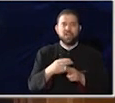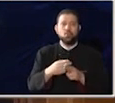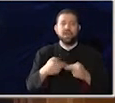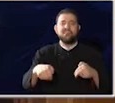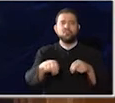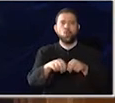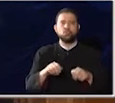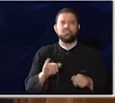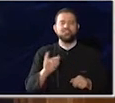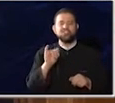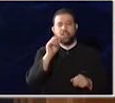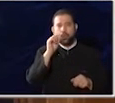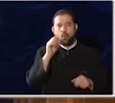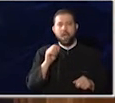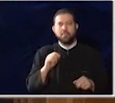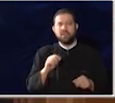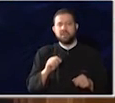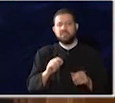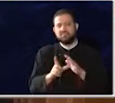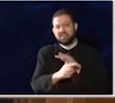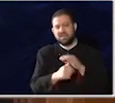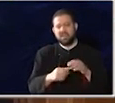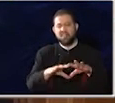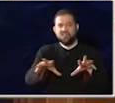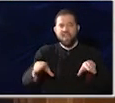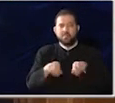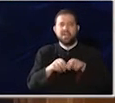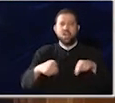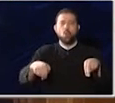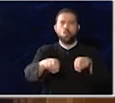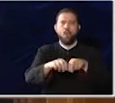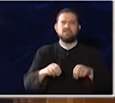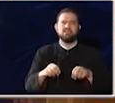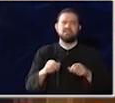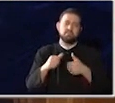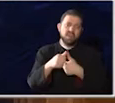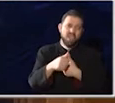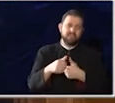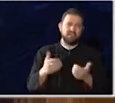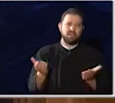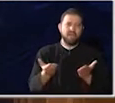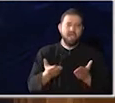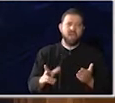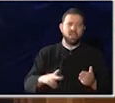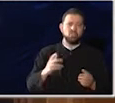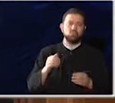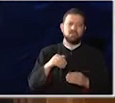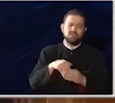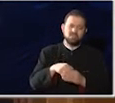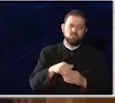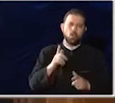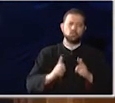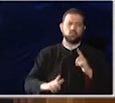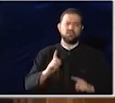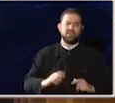bolnavii noștri, la cei din familiile noastre, dintre cunoscuți care se află